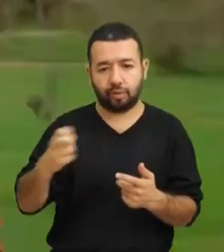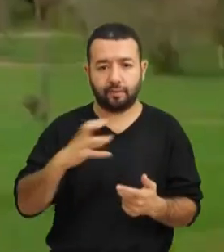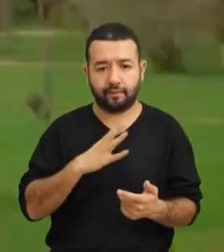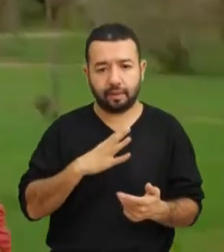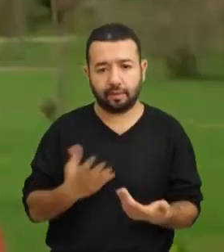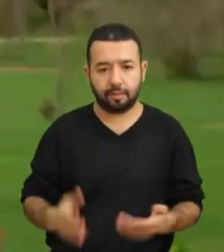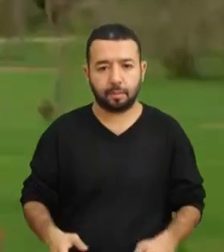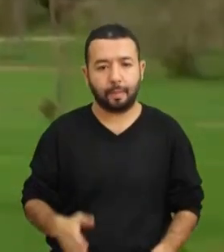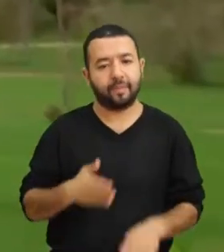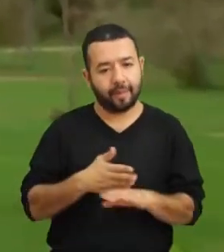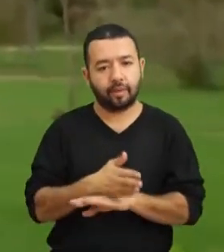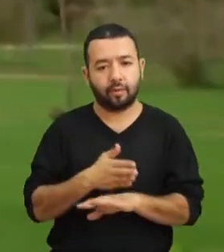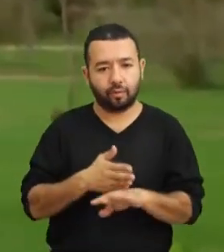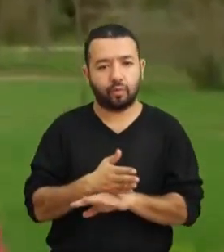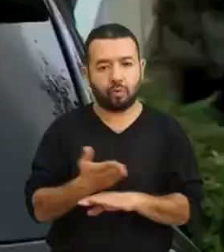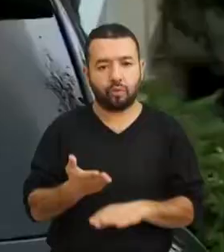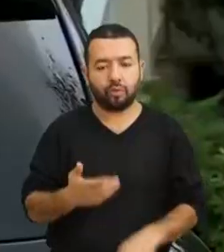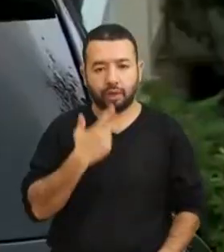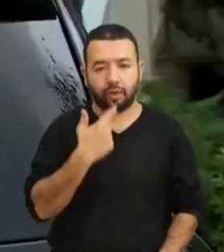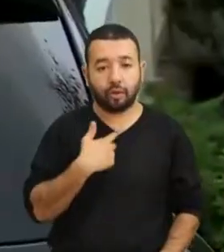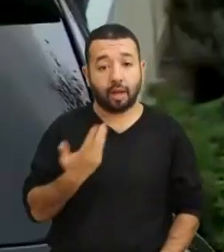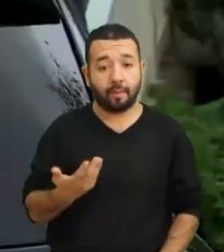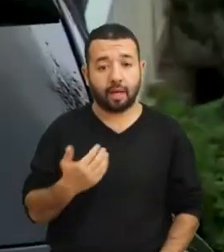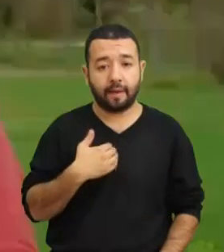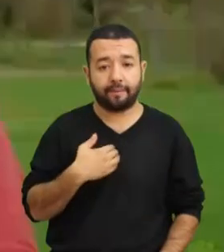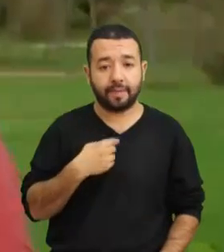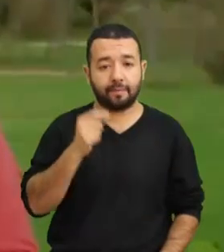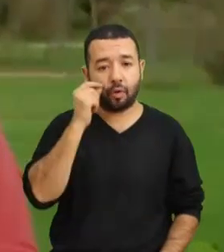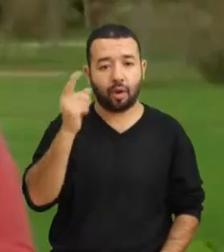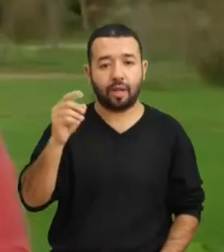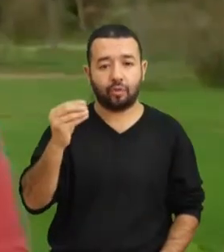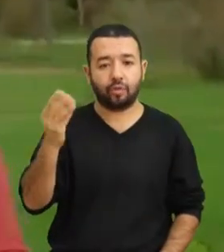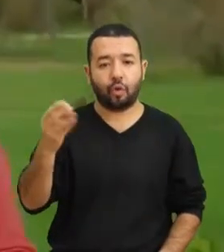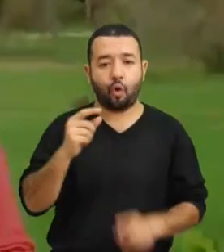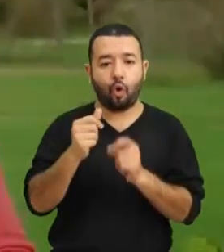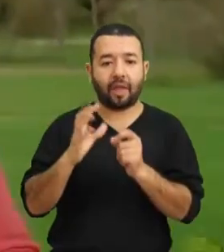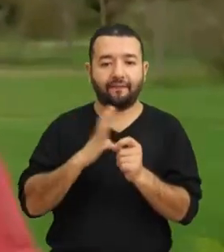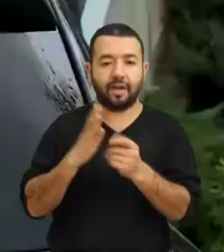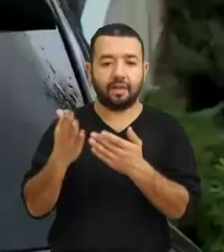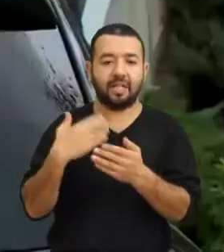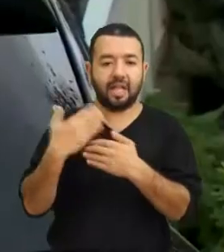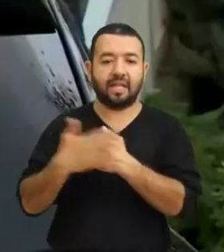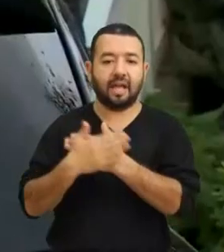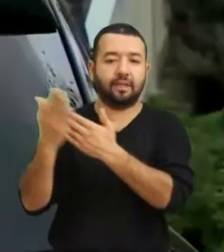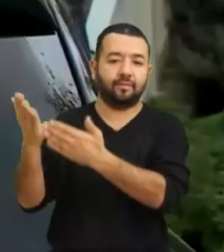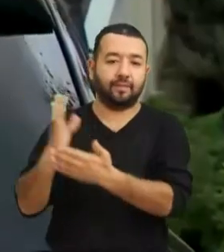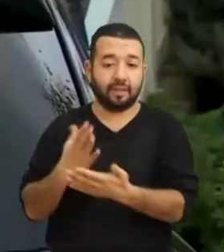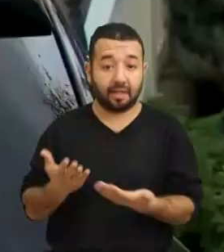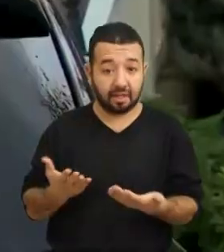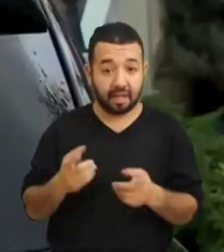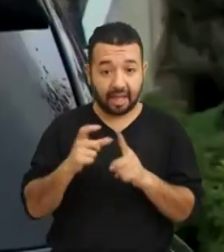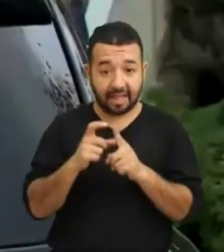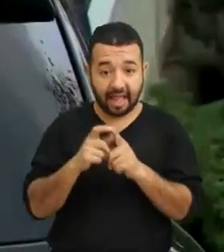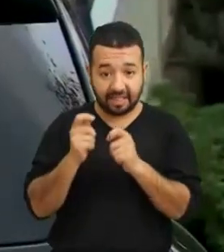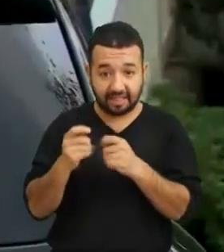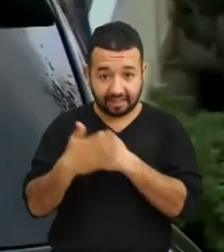benden. Doğru diyorsunuz da Zarp Bey. Bizim oğlanın ödevleri vardı, Şükrü ona yardımcı oluyor. Derslerine